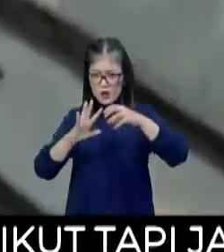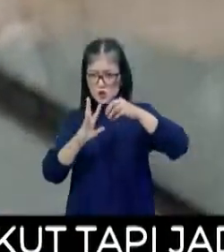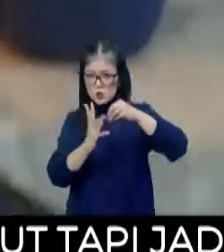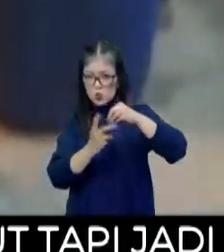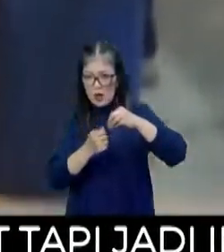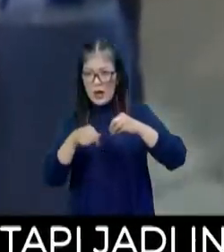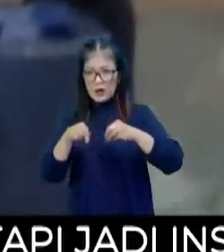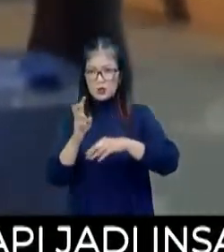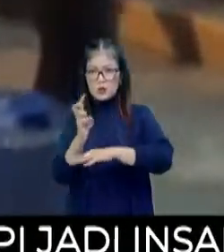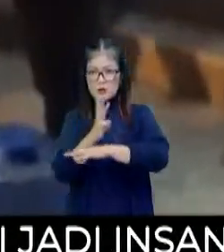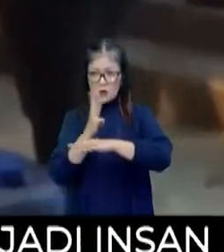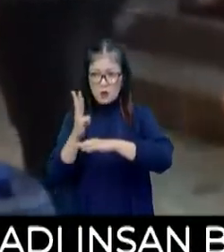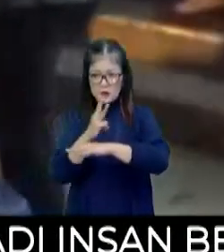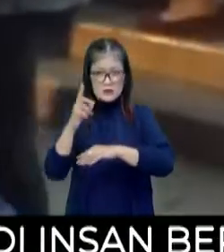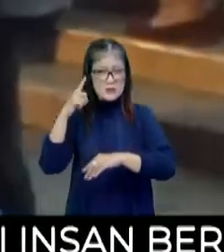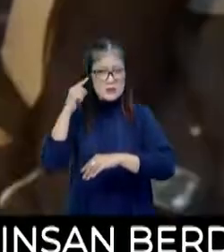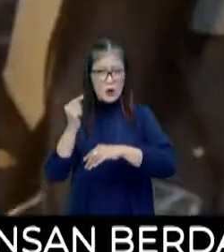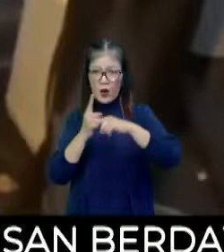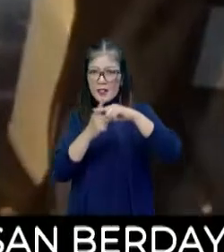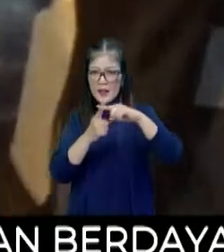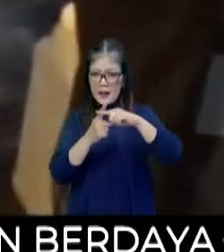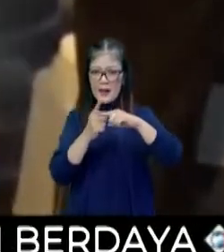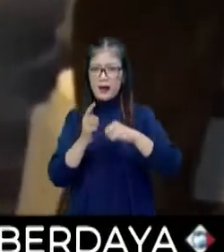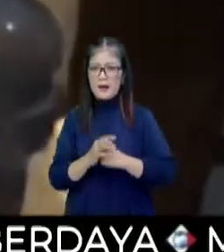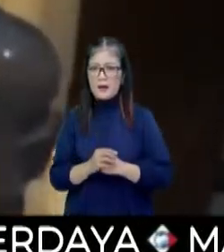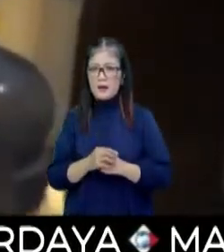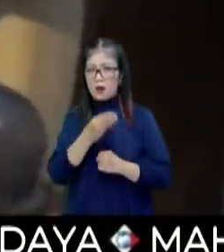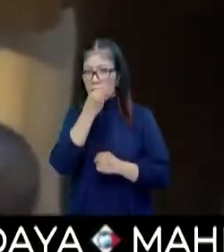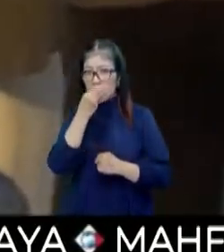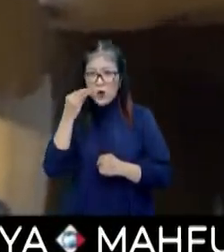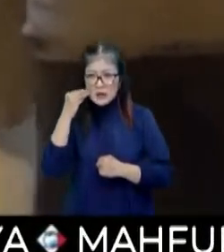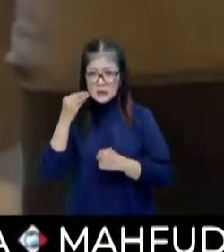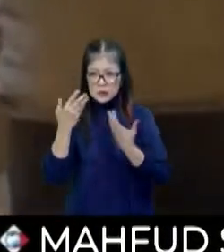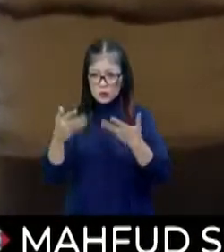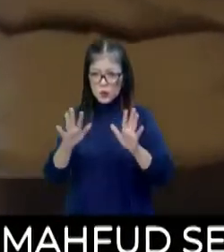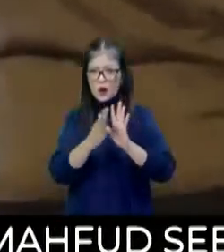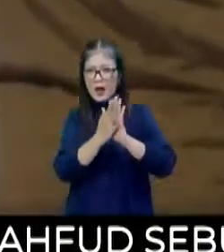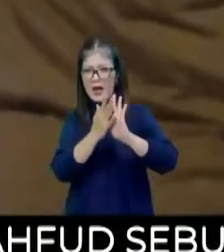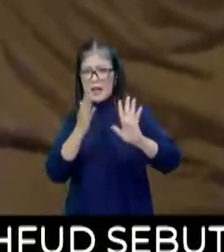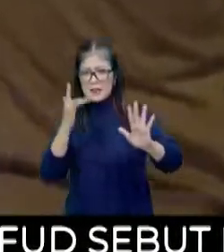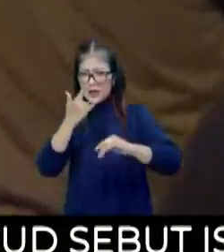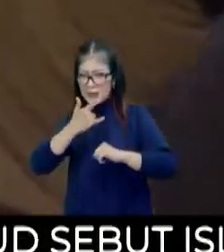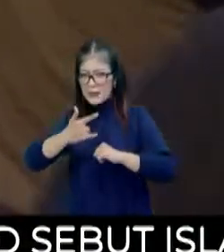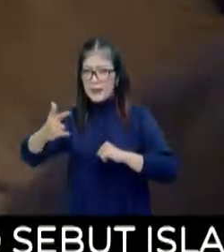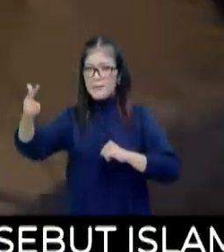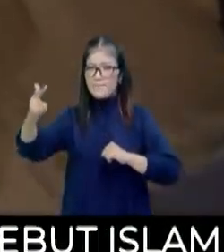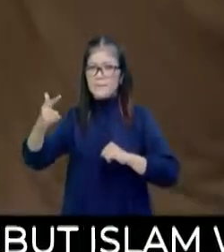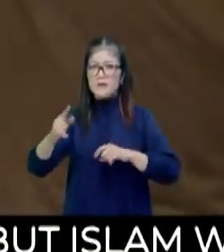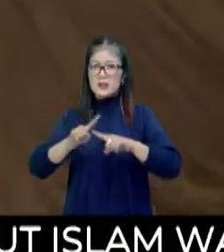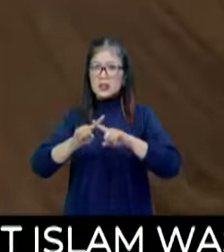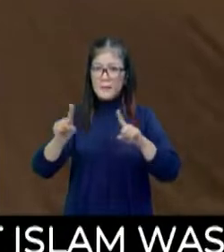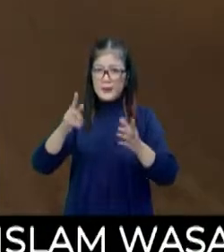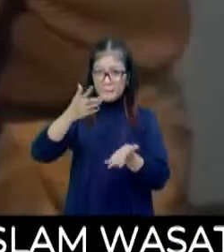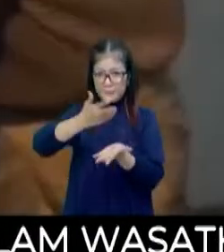Tengah. Bahkan mereka berbuka puasa sambil tetap mengantre minyak goreng curah. Namun terbatasnya ketersediaan